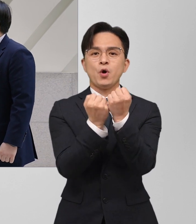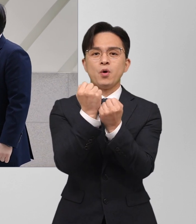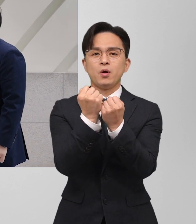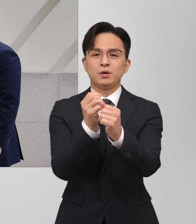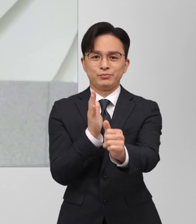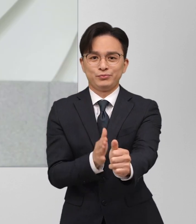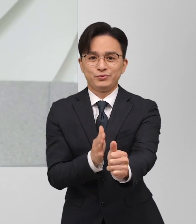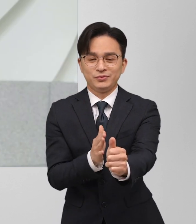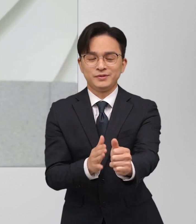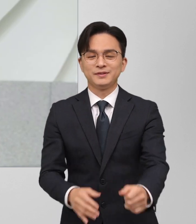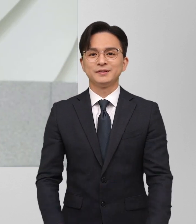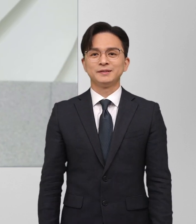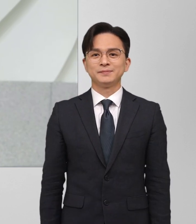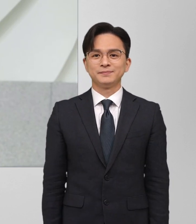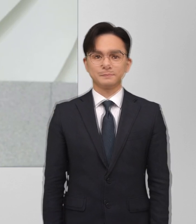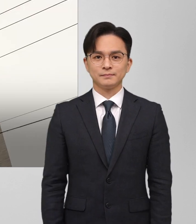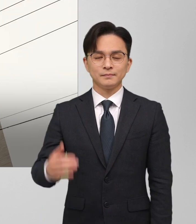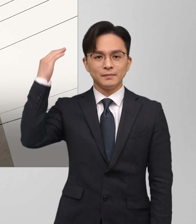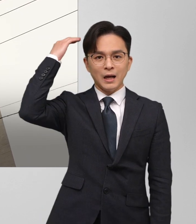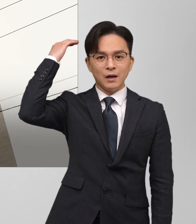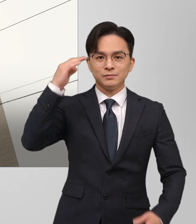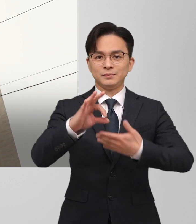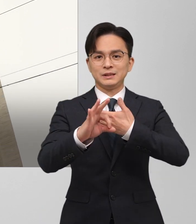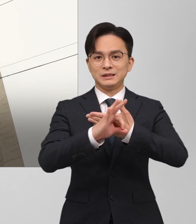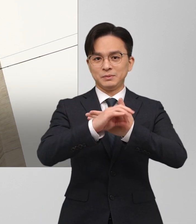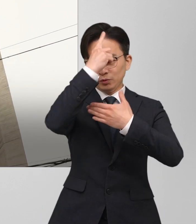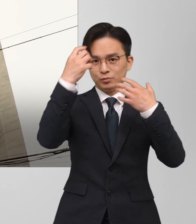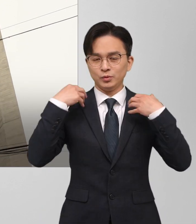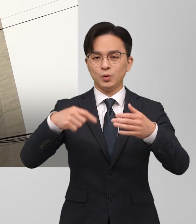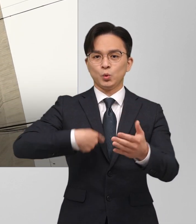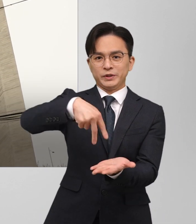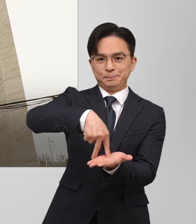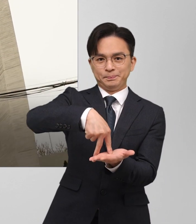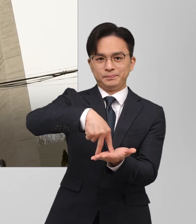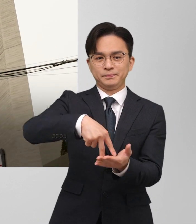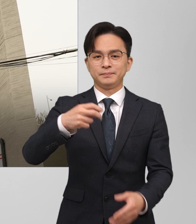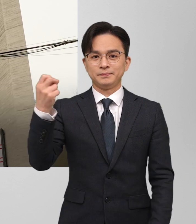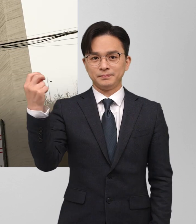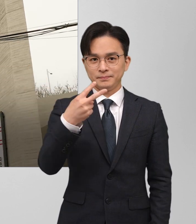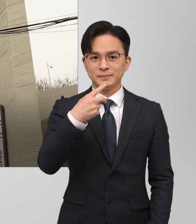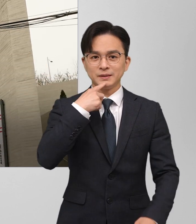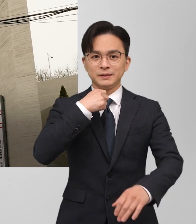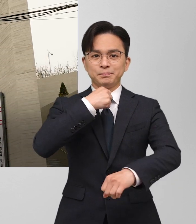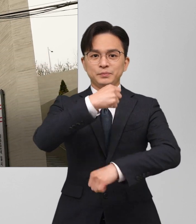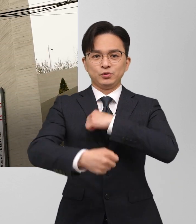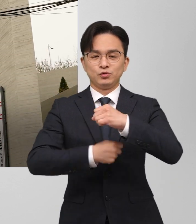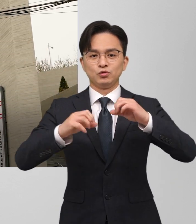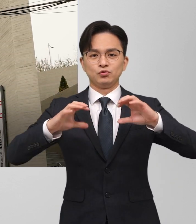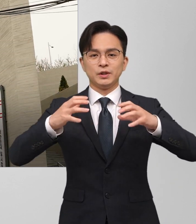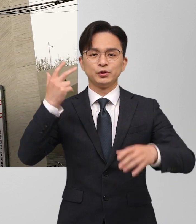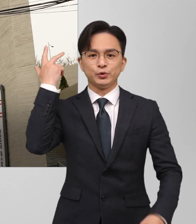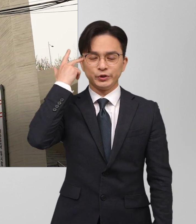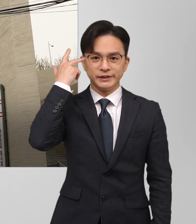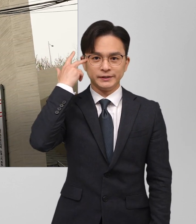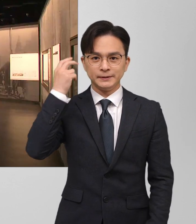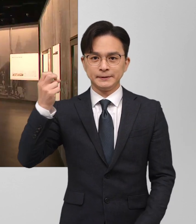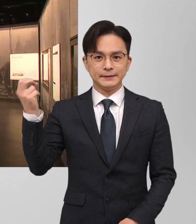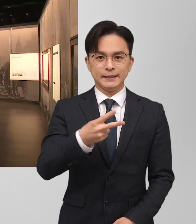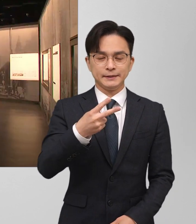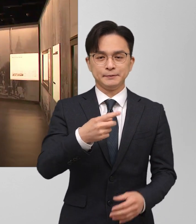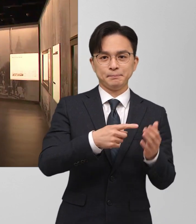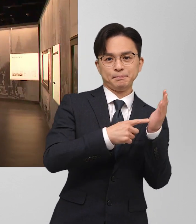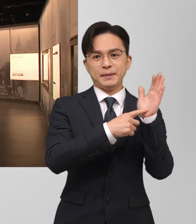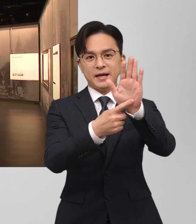말씀해 주시겠습니까? 네, 저희 임시정부 기념관은 대한민국 임시정부의 자주독립과 민주공화제 정신을